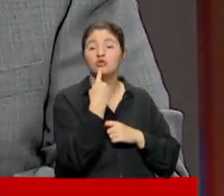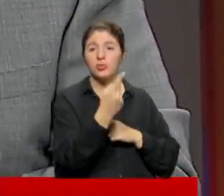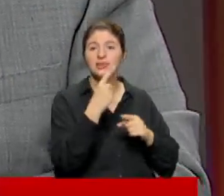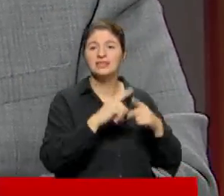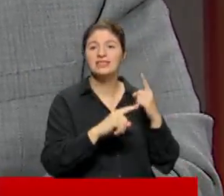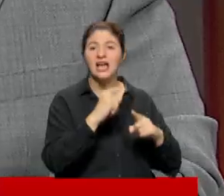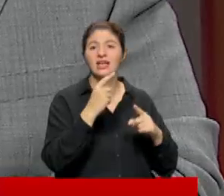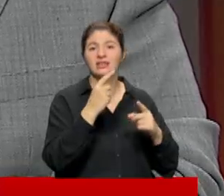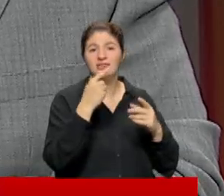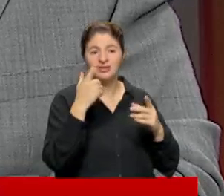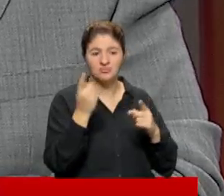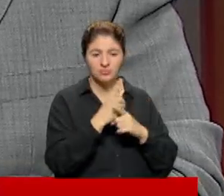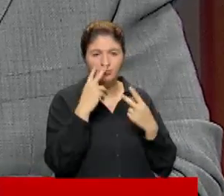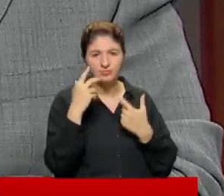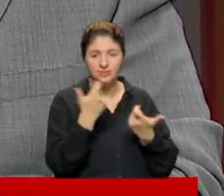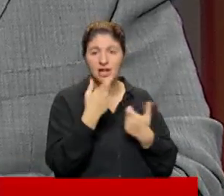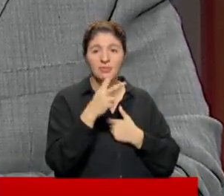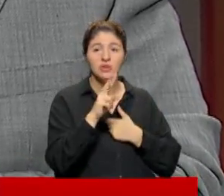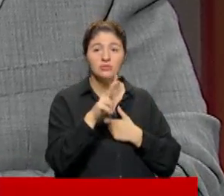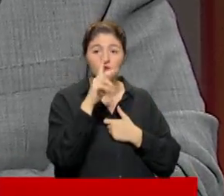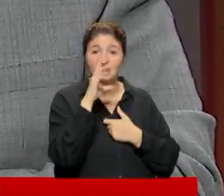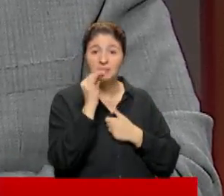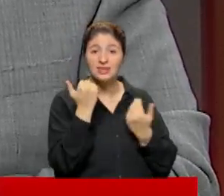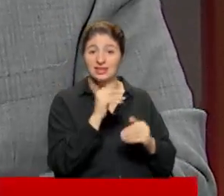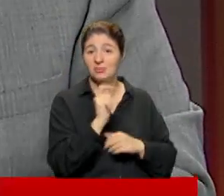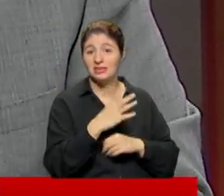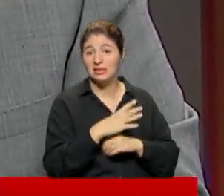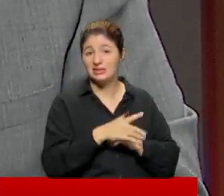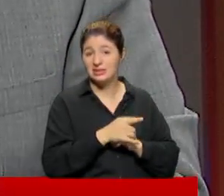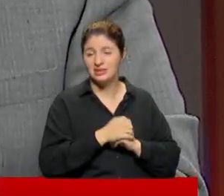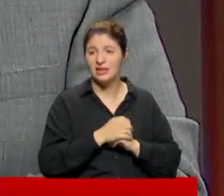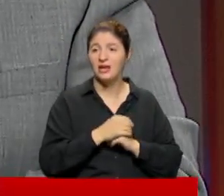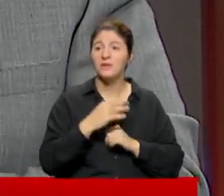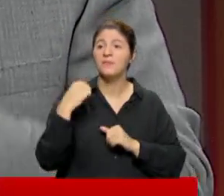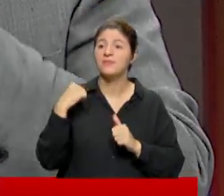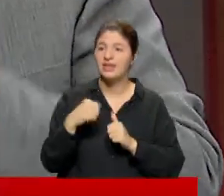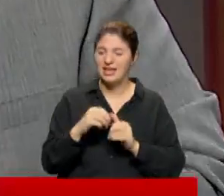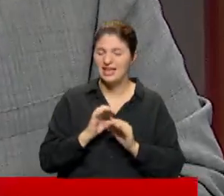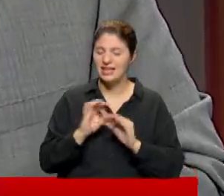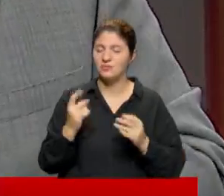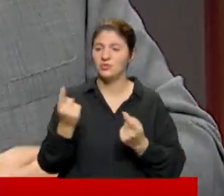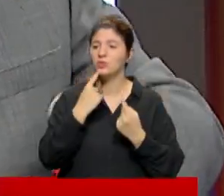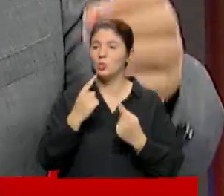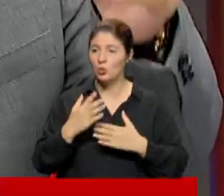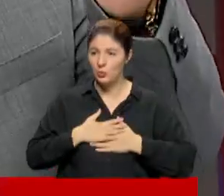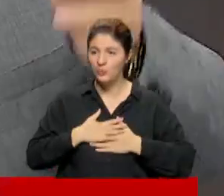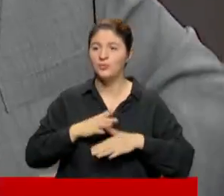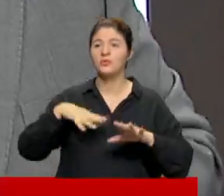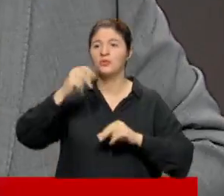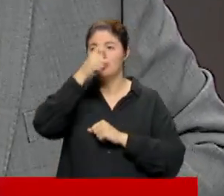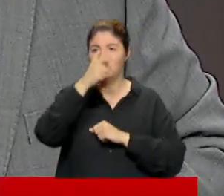siyaseti izlediğinizde takip ettiğinizde 2023'te kimi desteklemek istersiniz 2023'te tekrar net bir şekilde söylüyorum Bütün